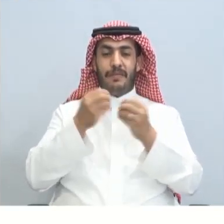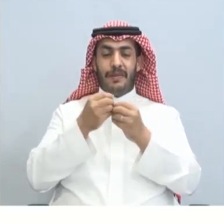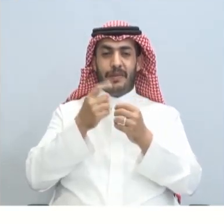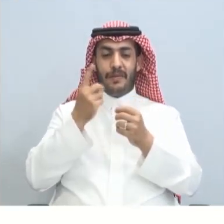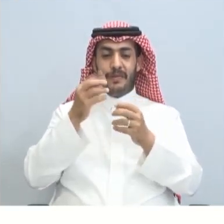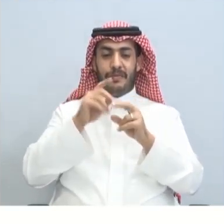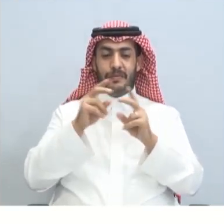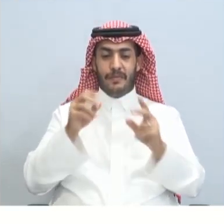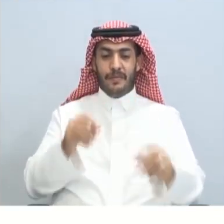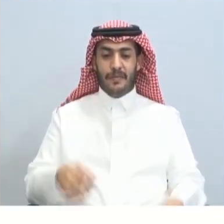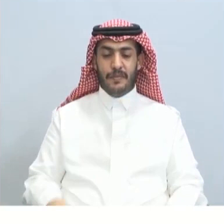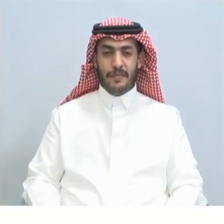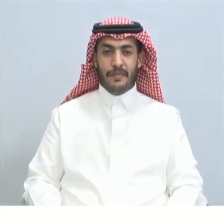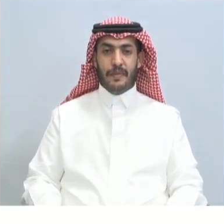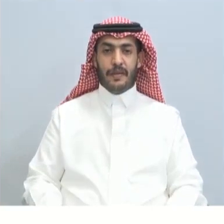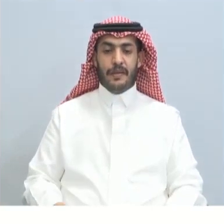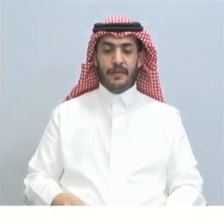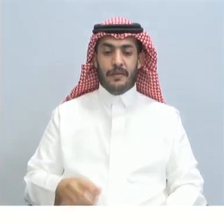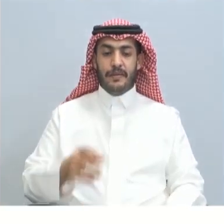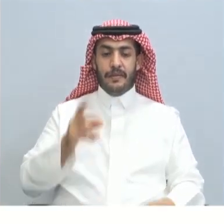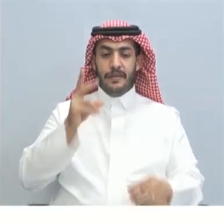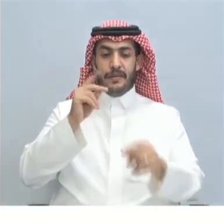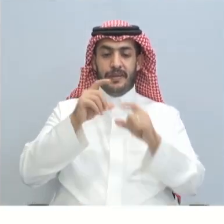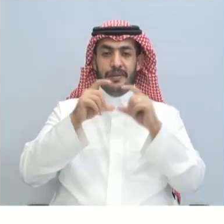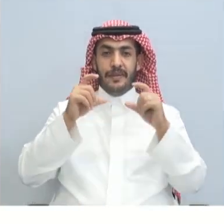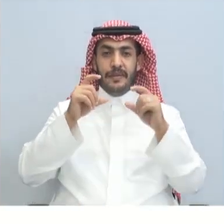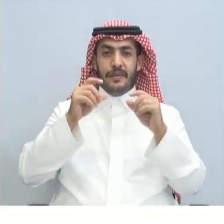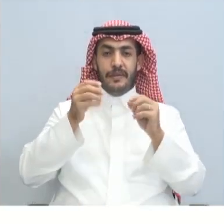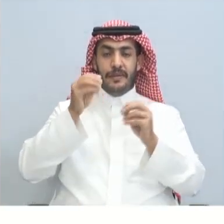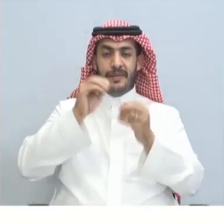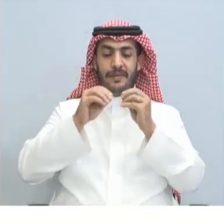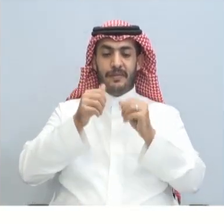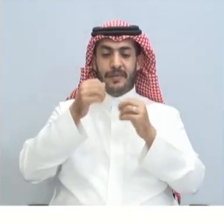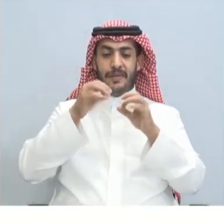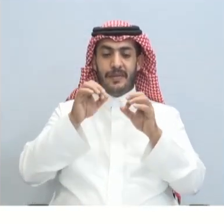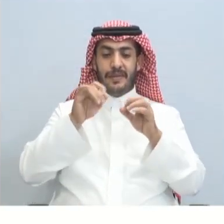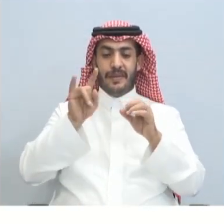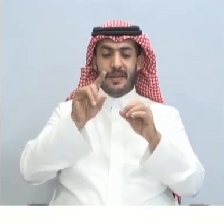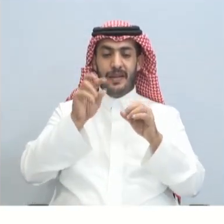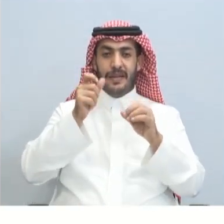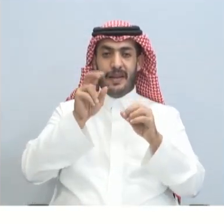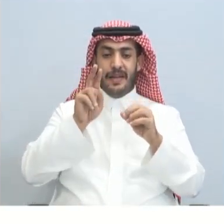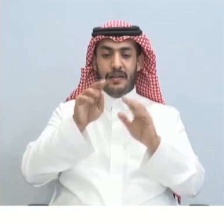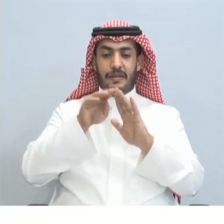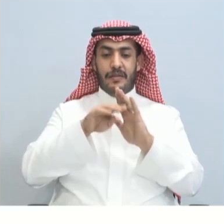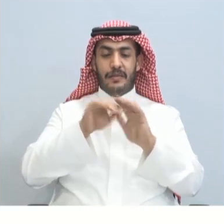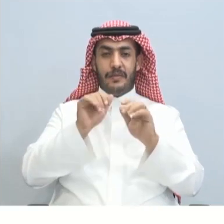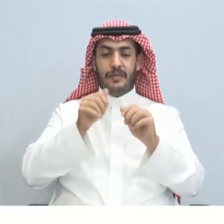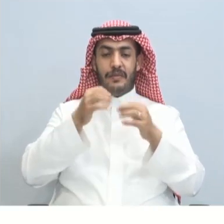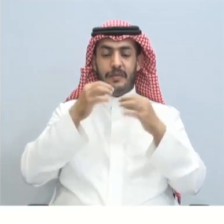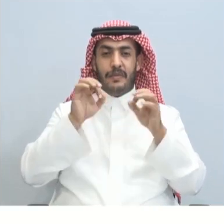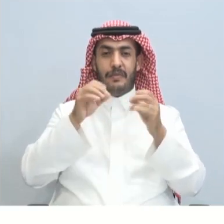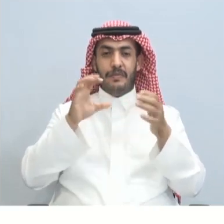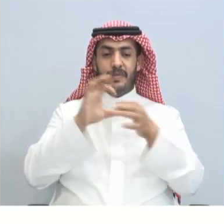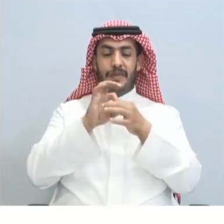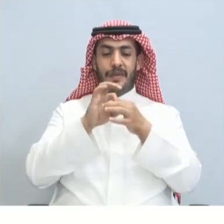او اكثر اما بالنسبه للكبريتات مركبات ومنها الانهيدرايت مركبات لعناصر